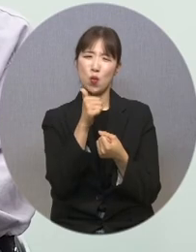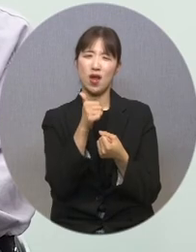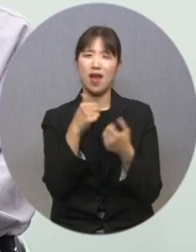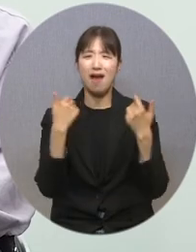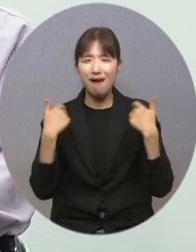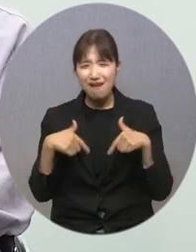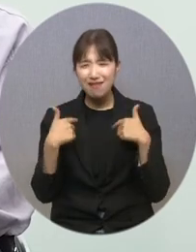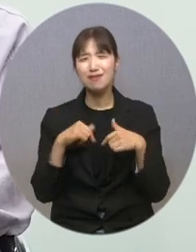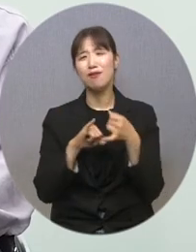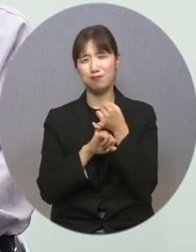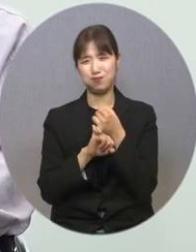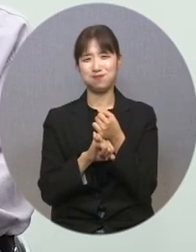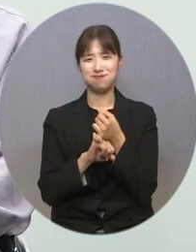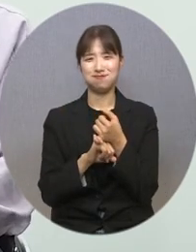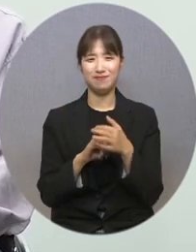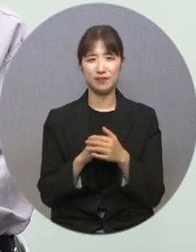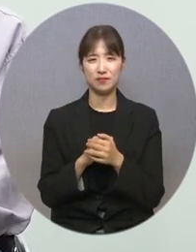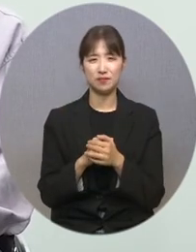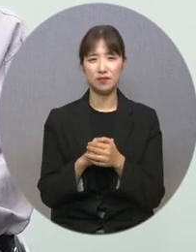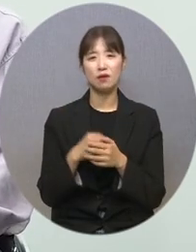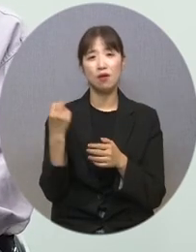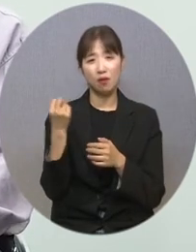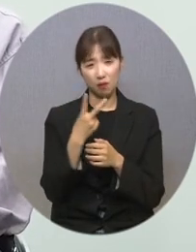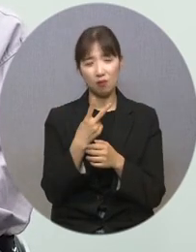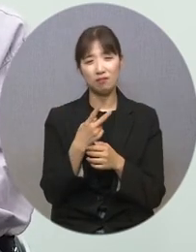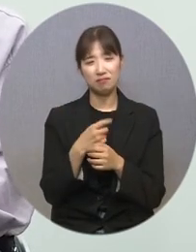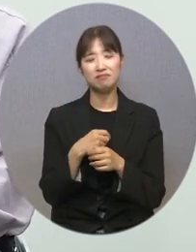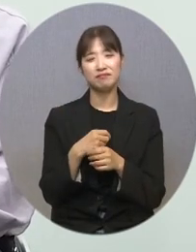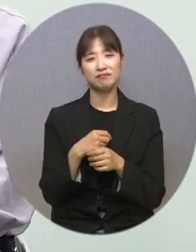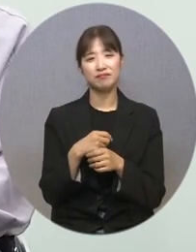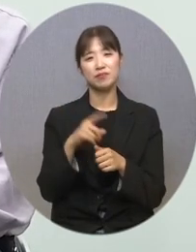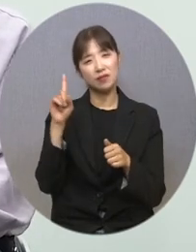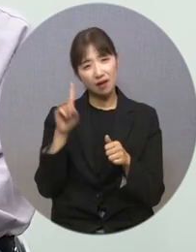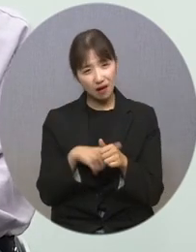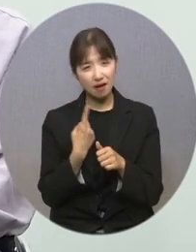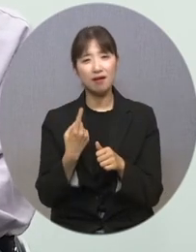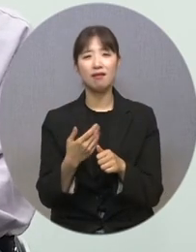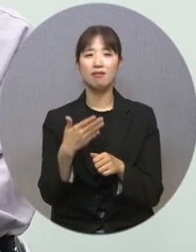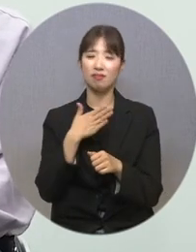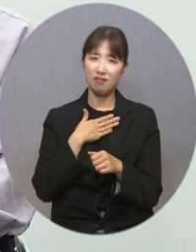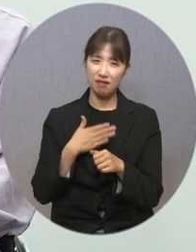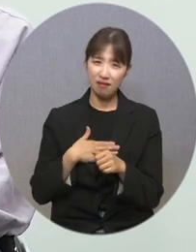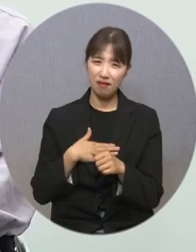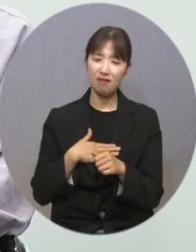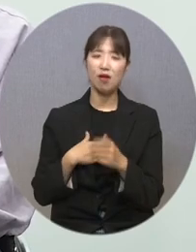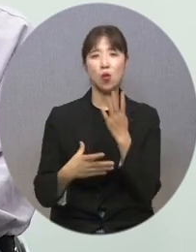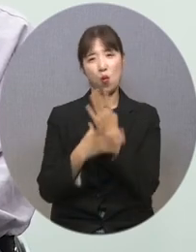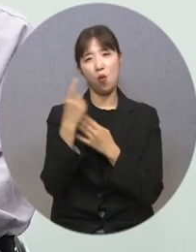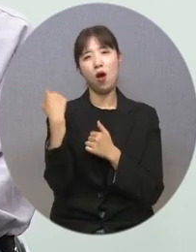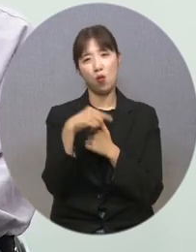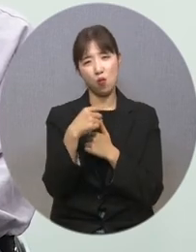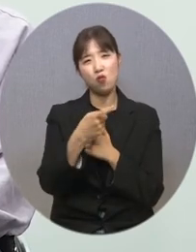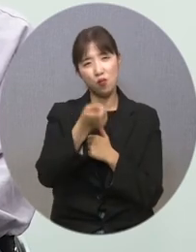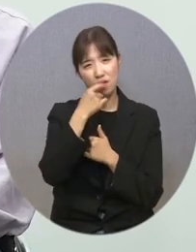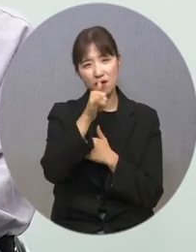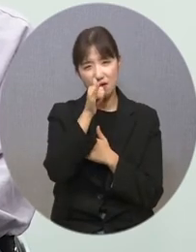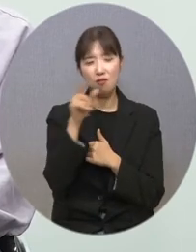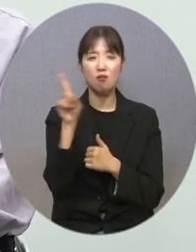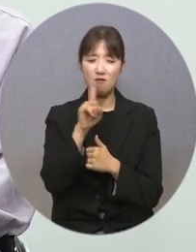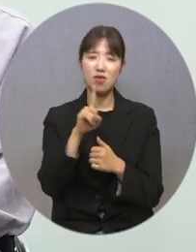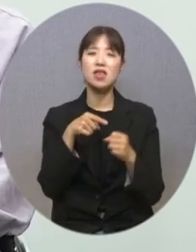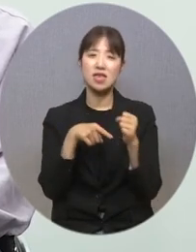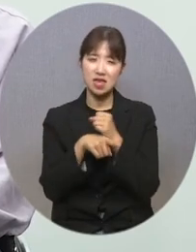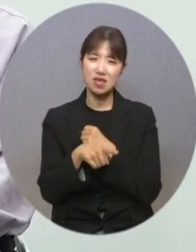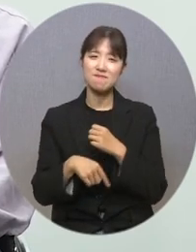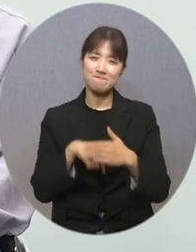소개를 하게 됩니다 하게 되고 * 하다보면 자연스럽게 나는 통합 교육을 받았어 고 어떠한 대 2로